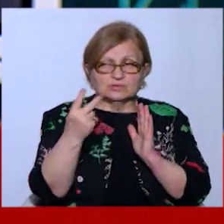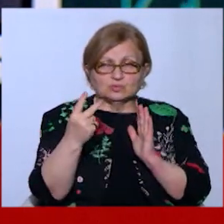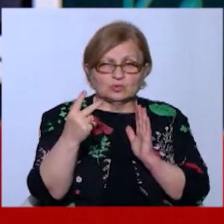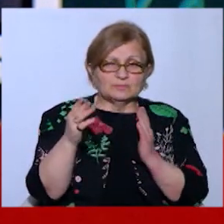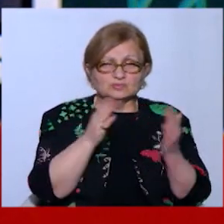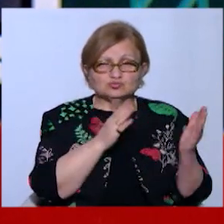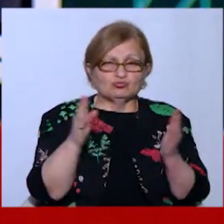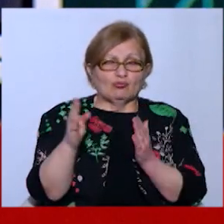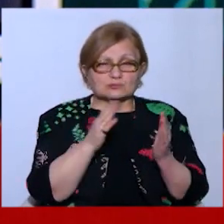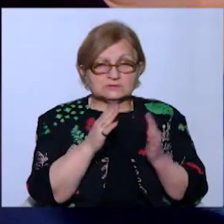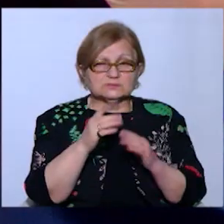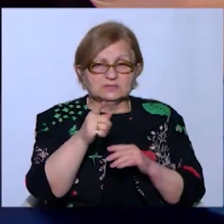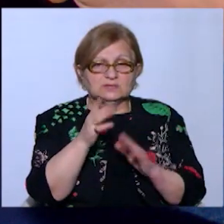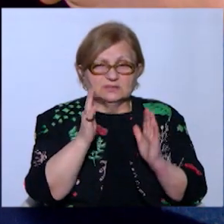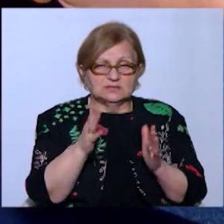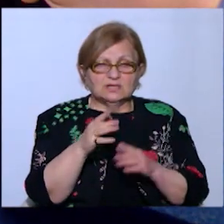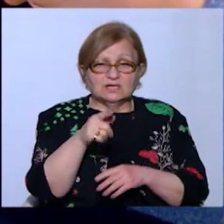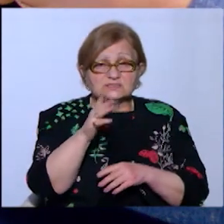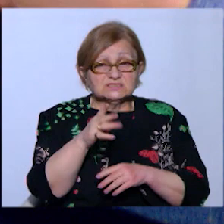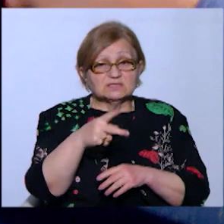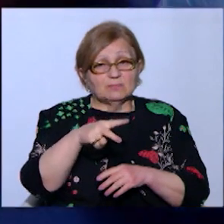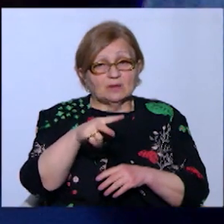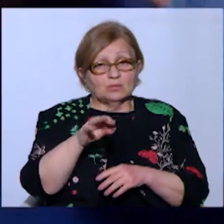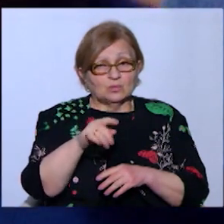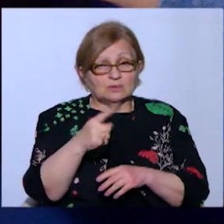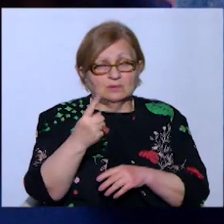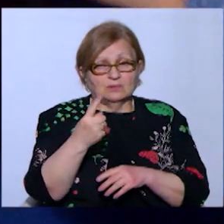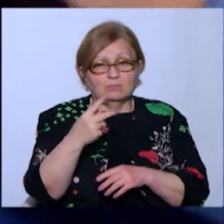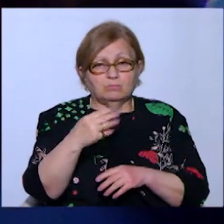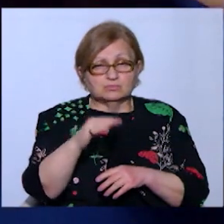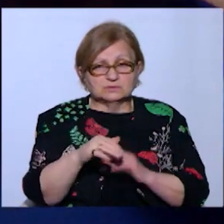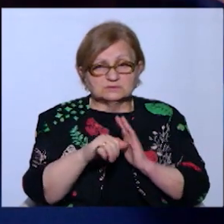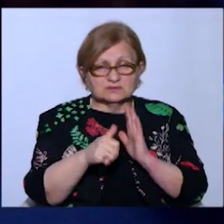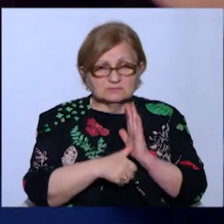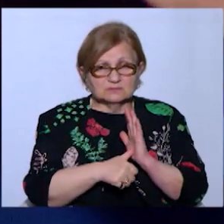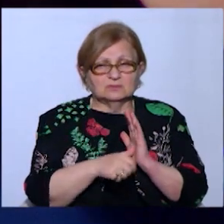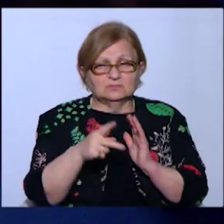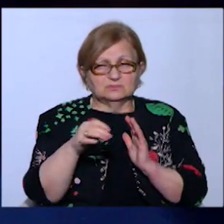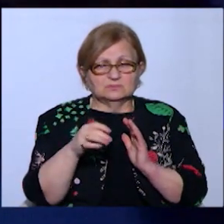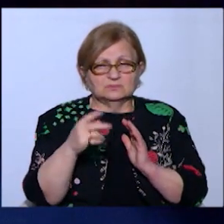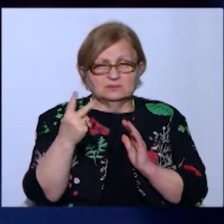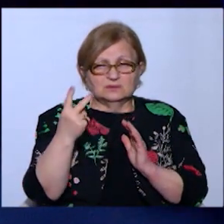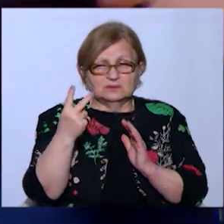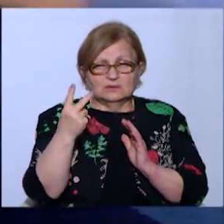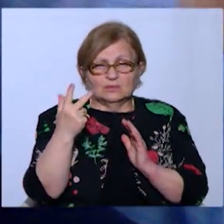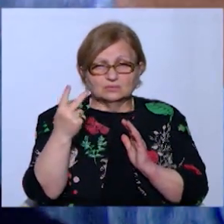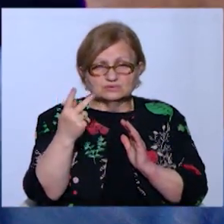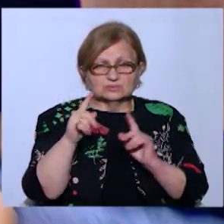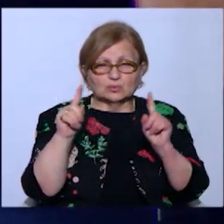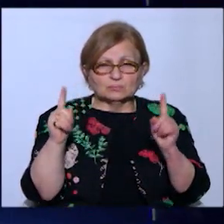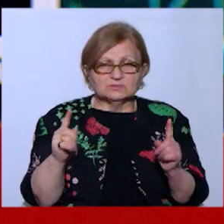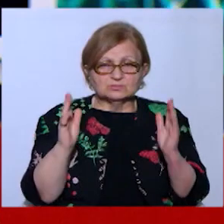იგი ეს სიდიდე იქნება ლოგარითმი 2-ის ფუძით 16-სა და ლოგარითმი 2-ის ფუძით 32